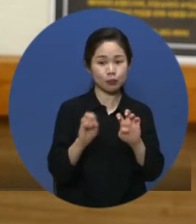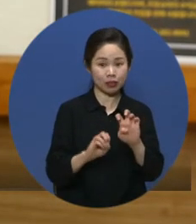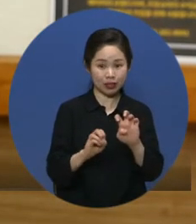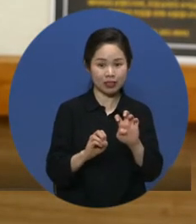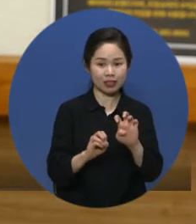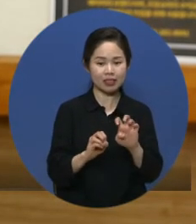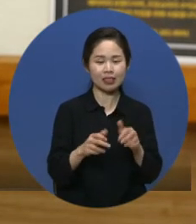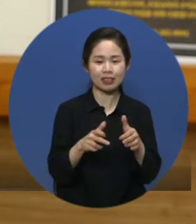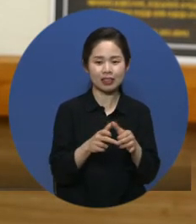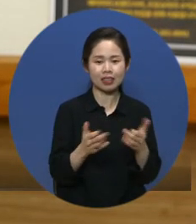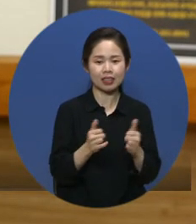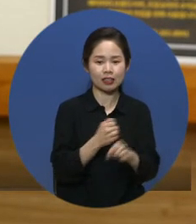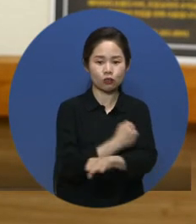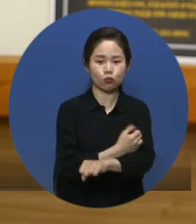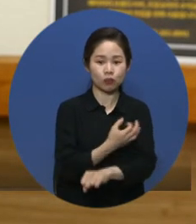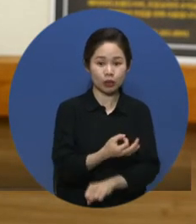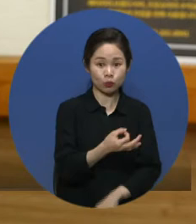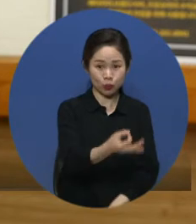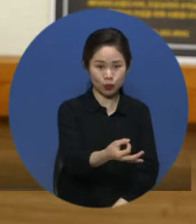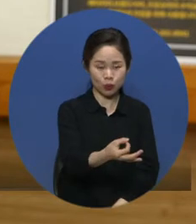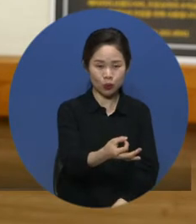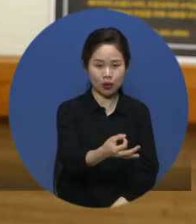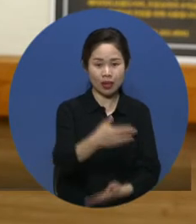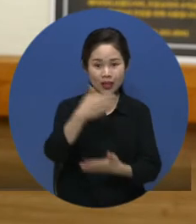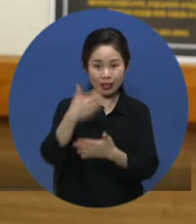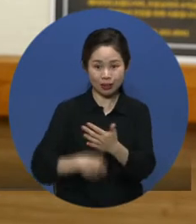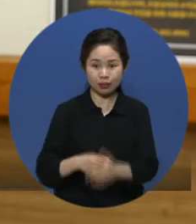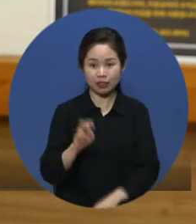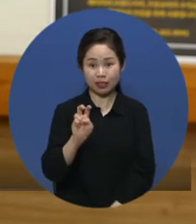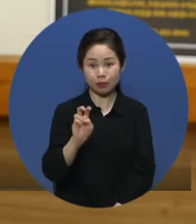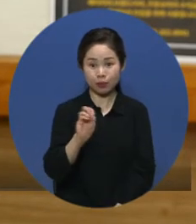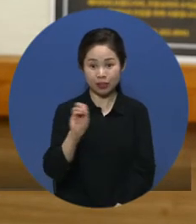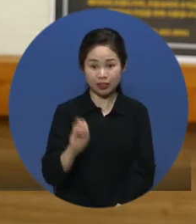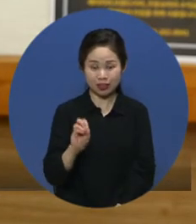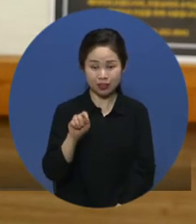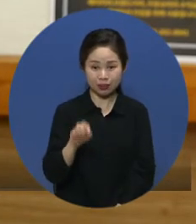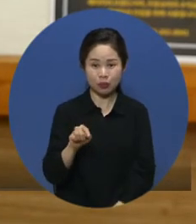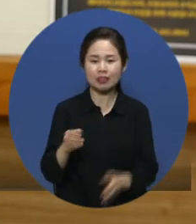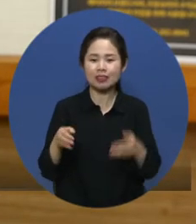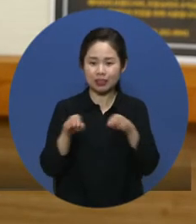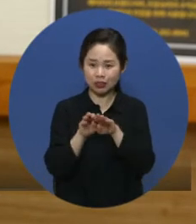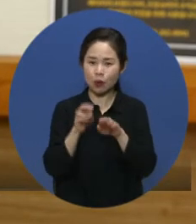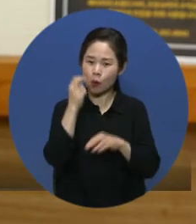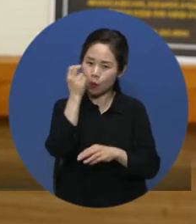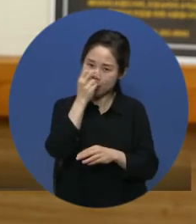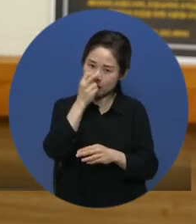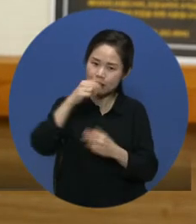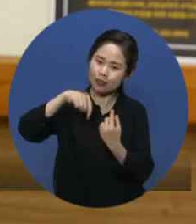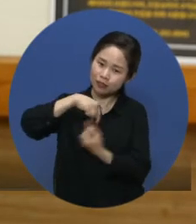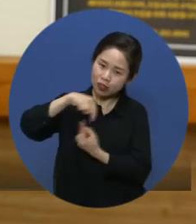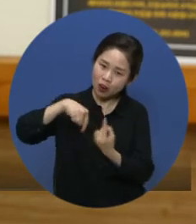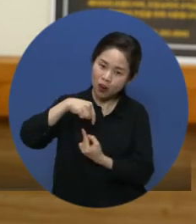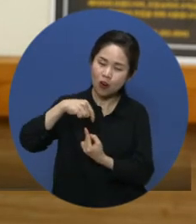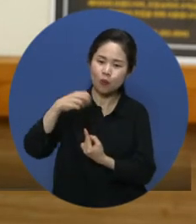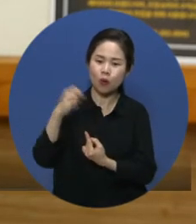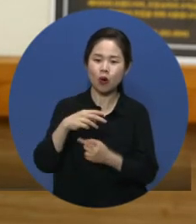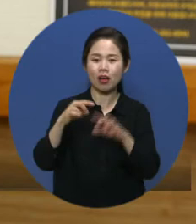지급이 되고요. 그리고 나머지 한 20% 정도가 관리 운영에 필요한 여러 가지 뭐